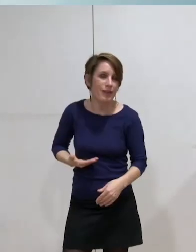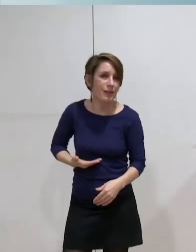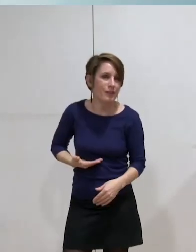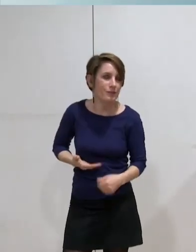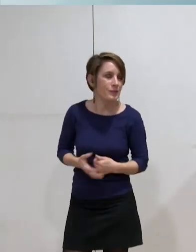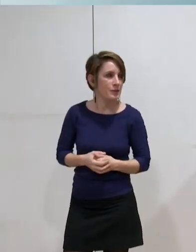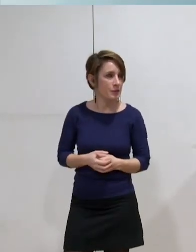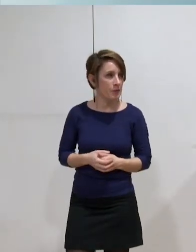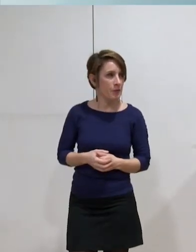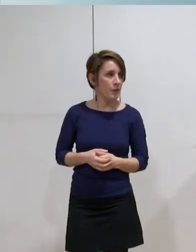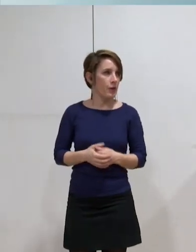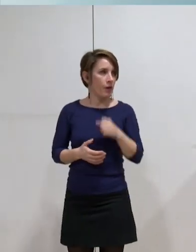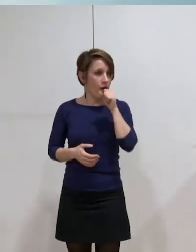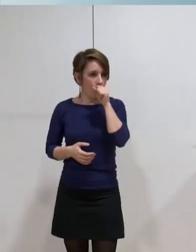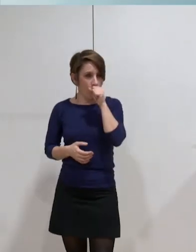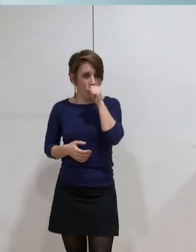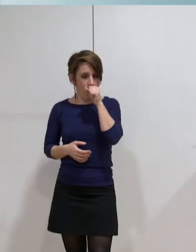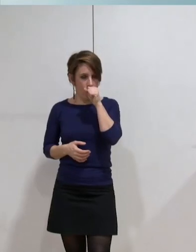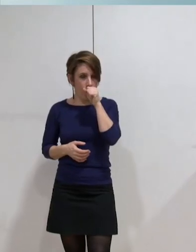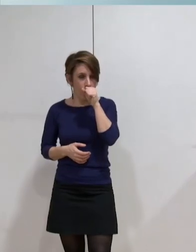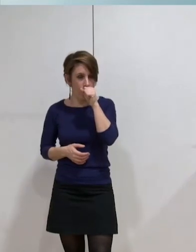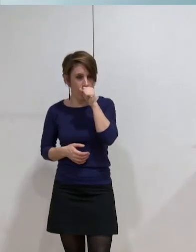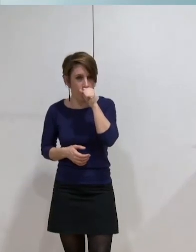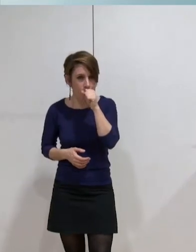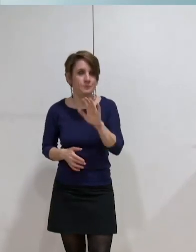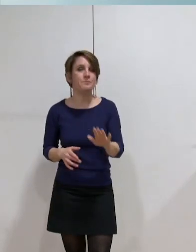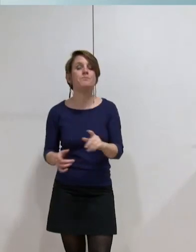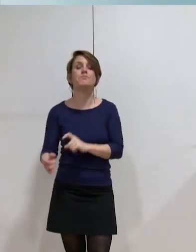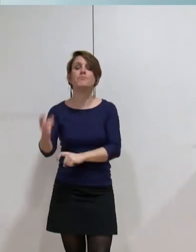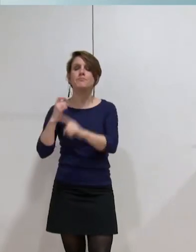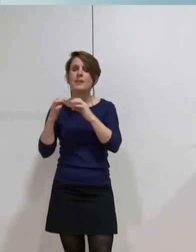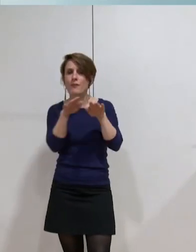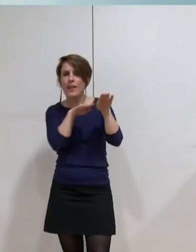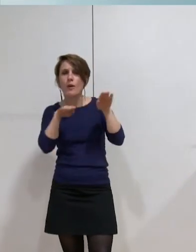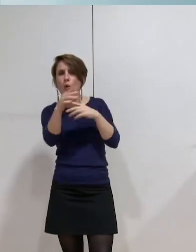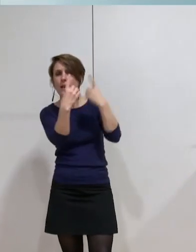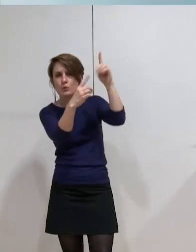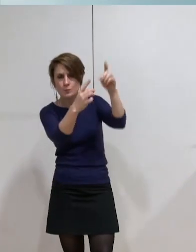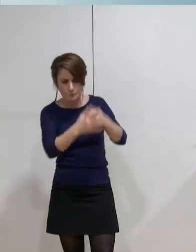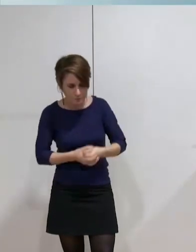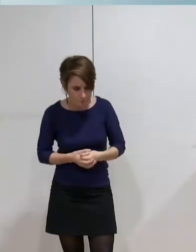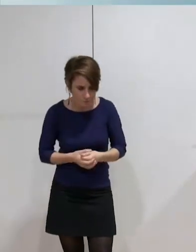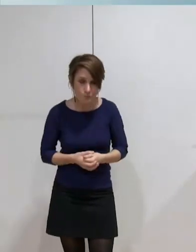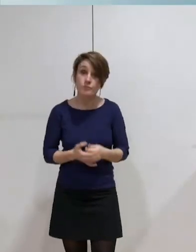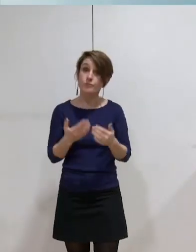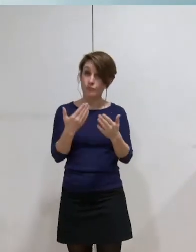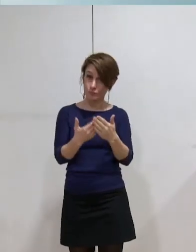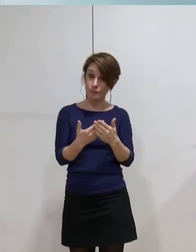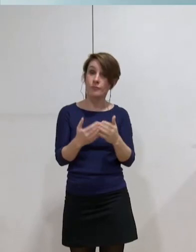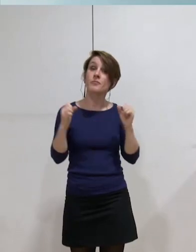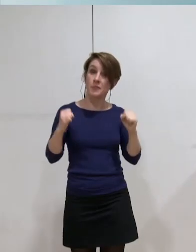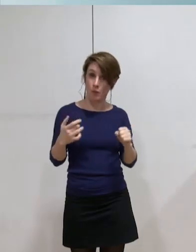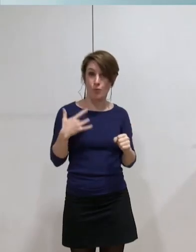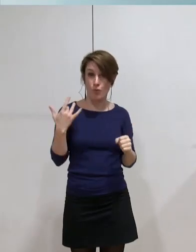alors je reviens maintenant sur le principe des dérogations le la demande de dérogation elle est intéressante à